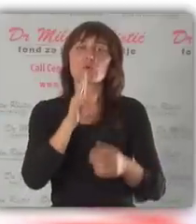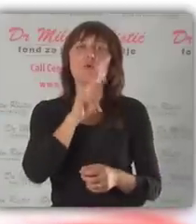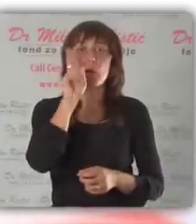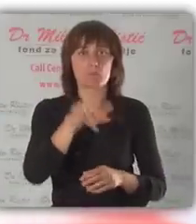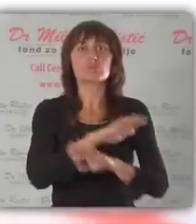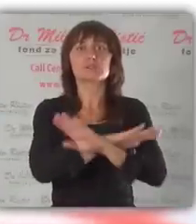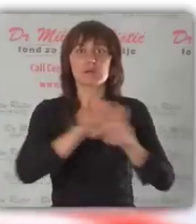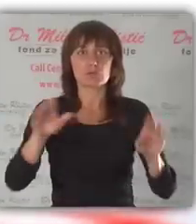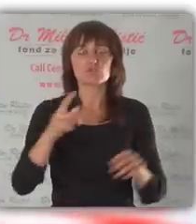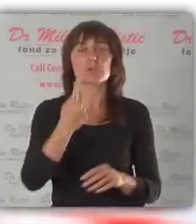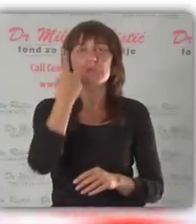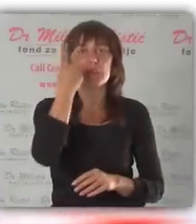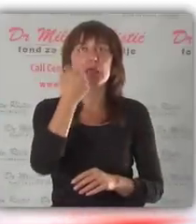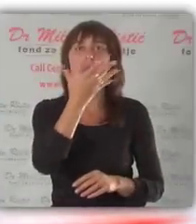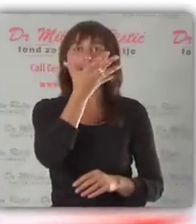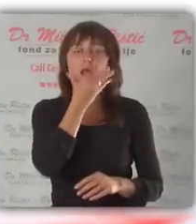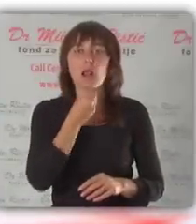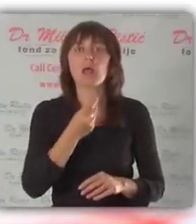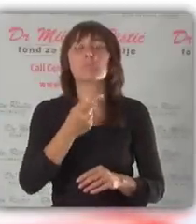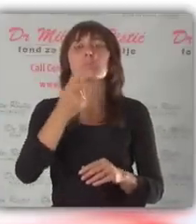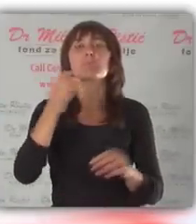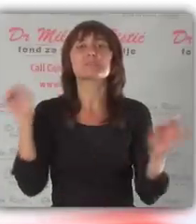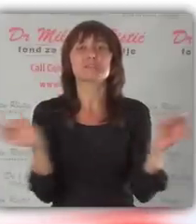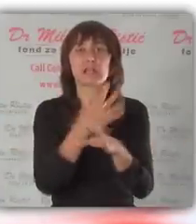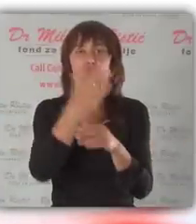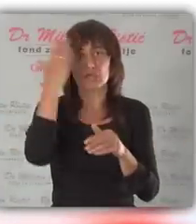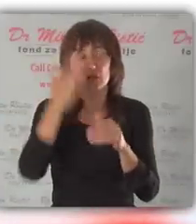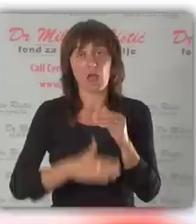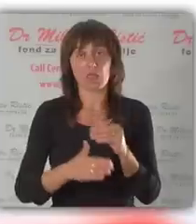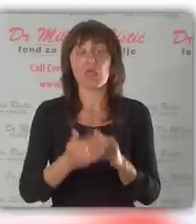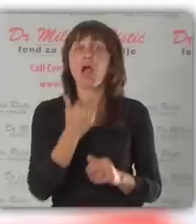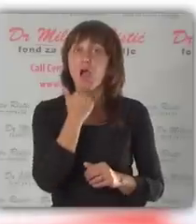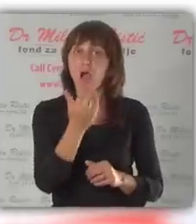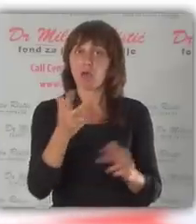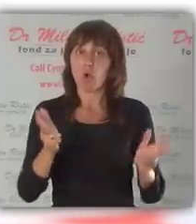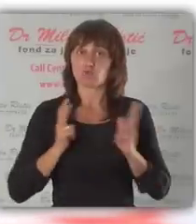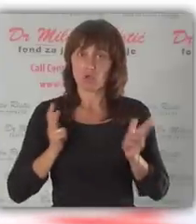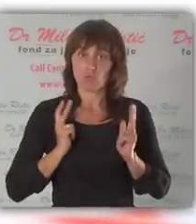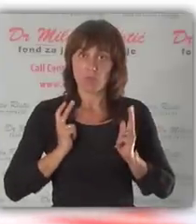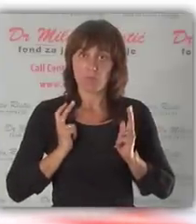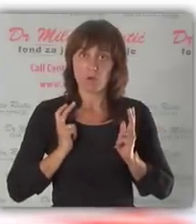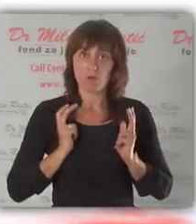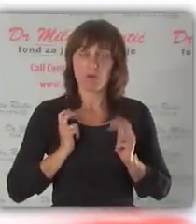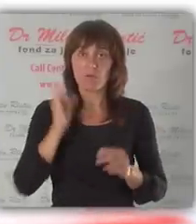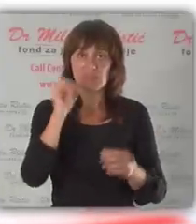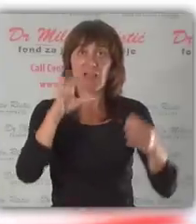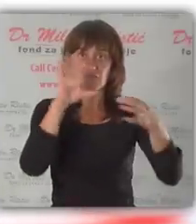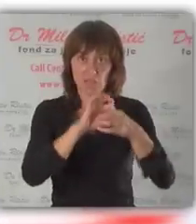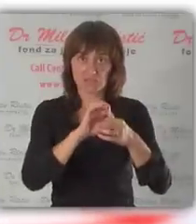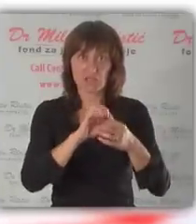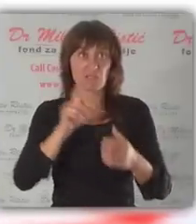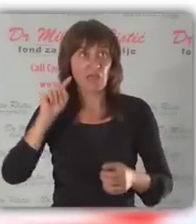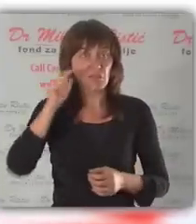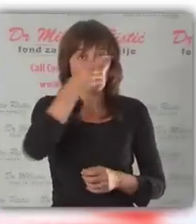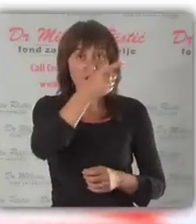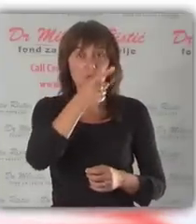se može završiti sa jednim lepim happy endom. Ako očekujemo da veza